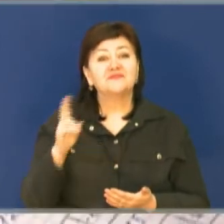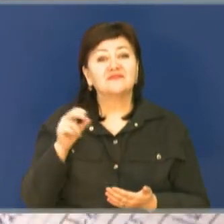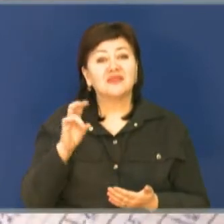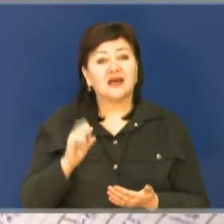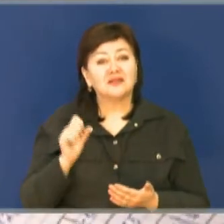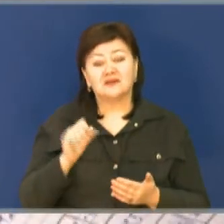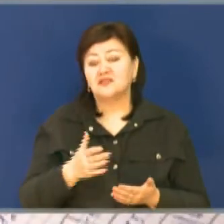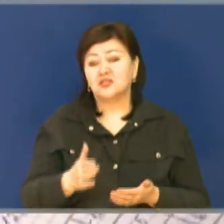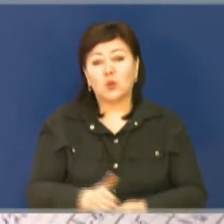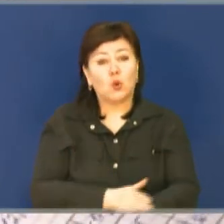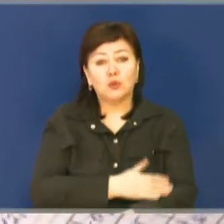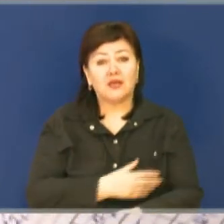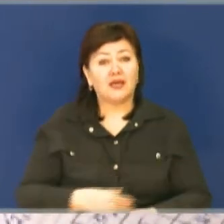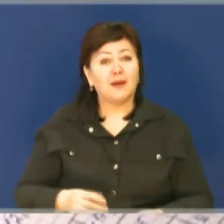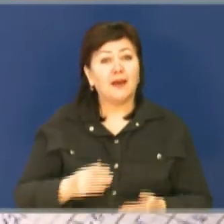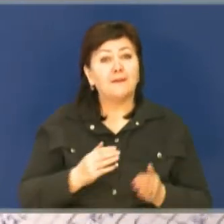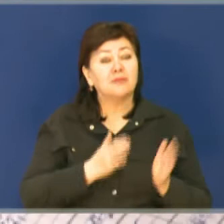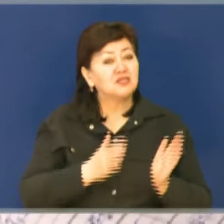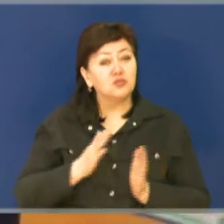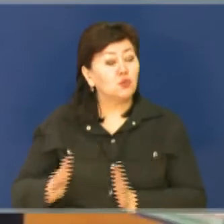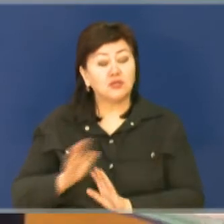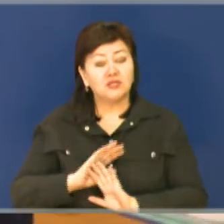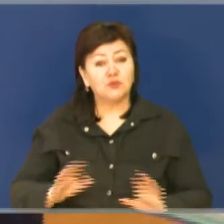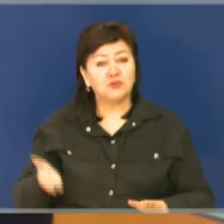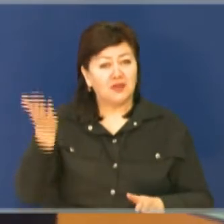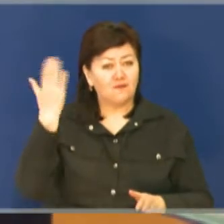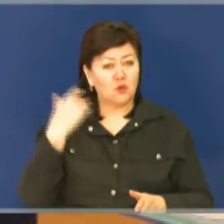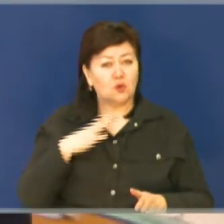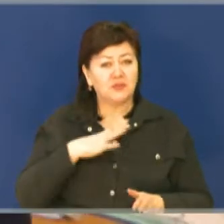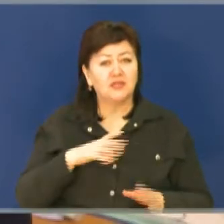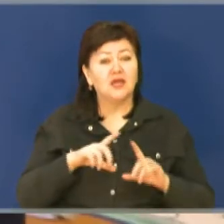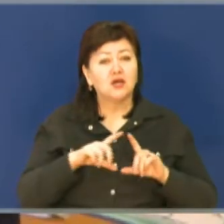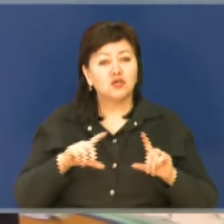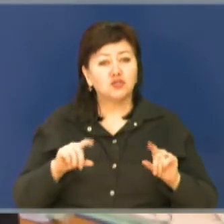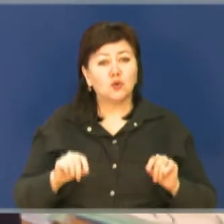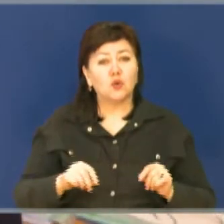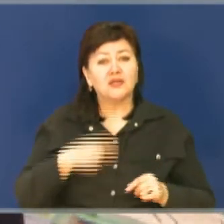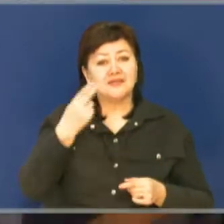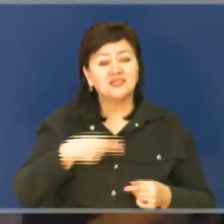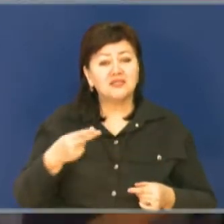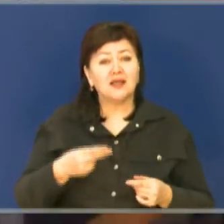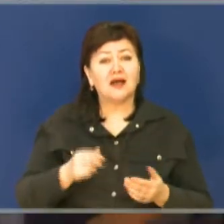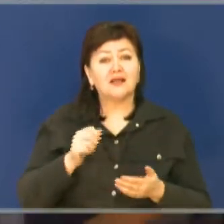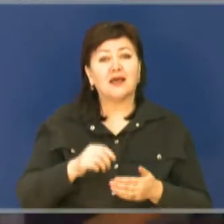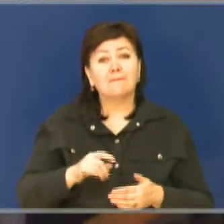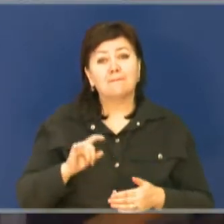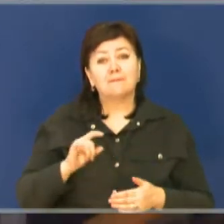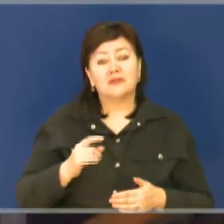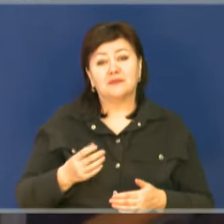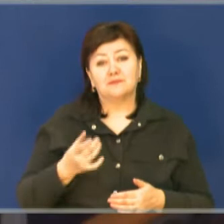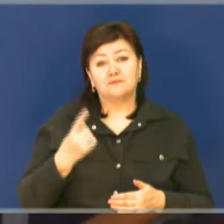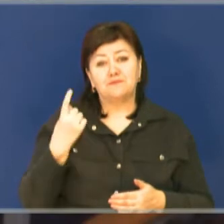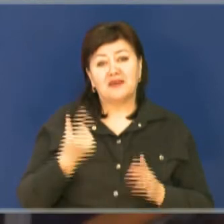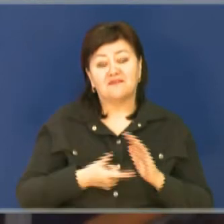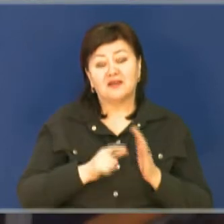других долгих процедур. Также, если раньше школа должна была зачислить малыша в течение 7 дней после приема документов, то теперь,